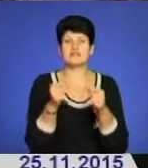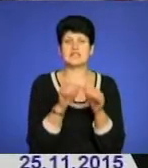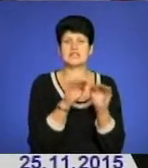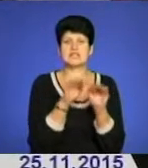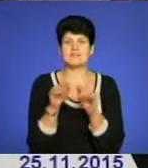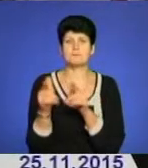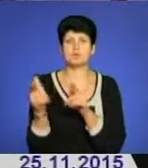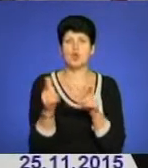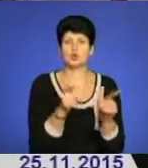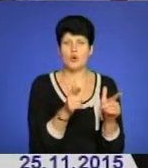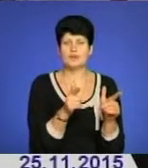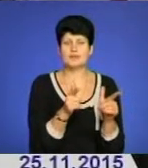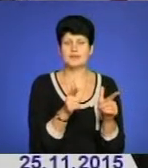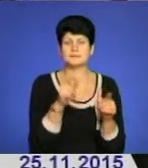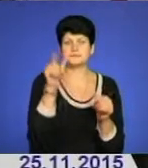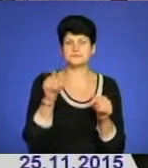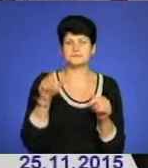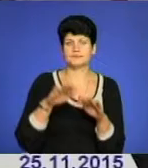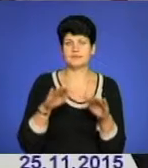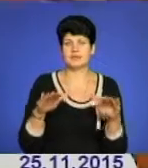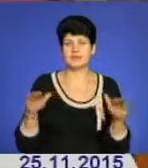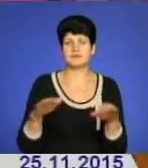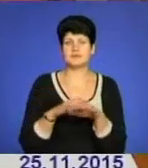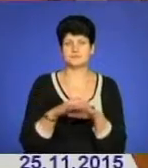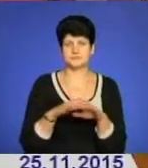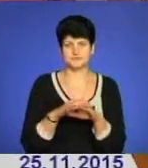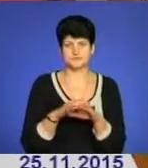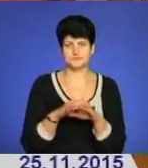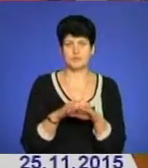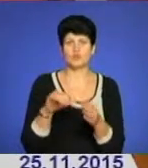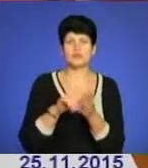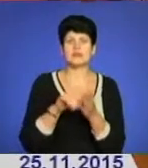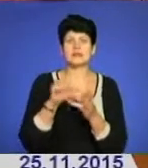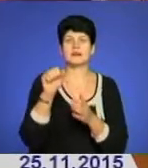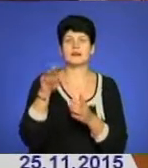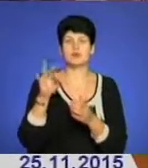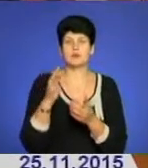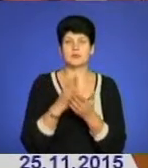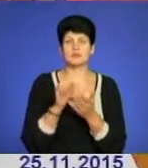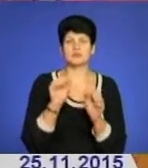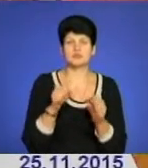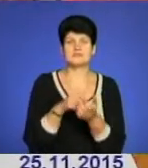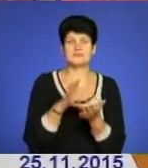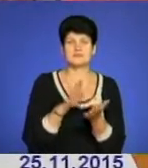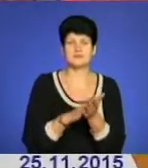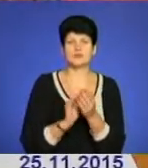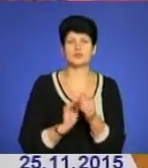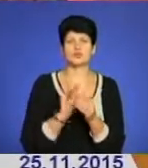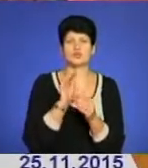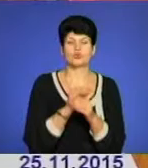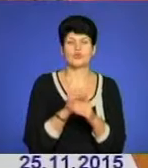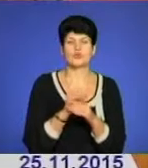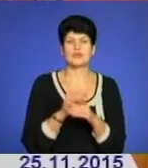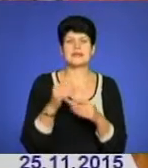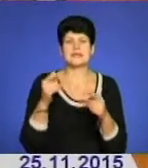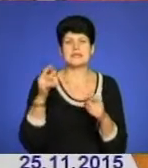підготовки абітурієнтів з математики. Учасники АТО матимуть можливість зареєструватися під час додаткової сесії з